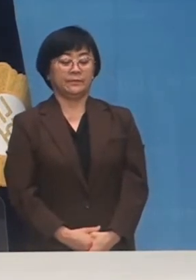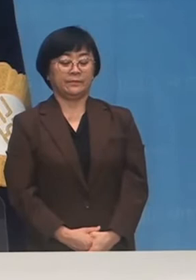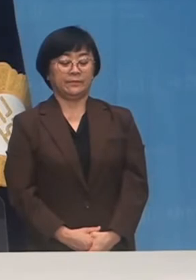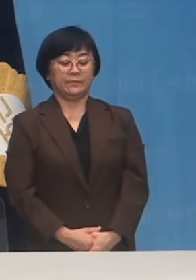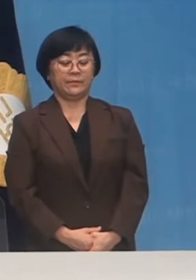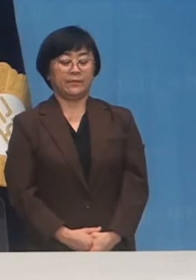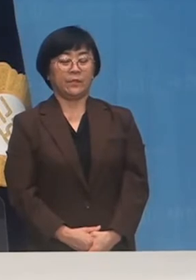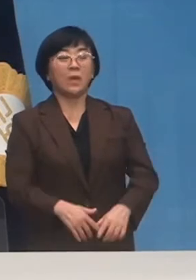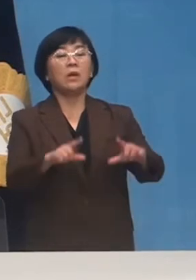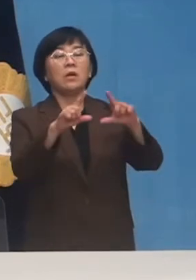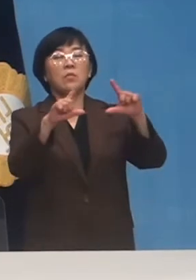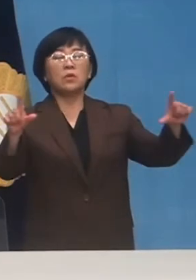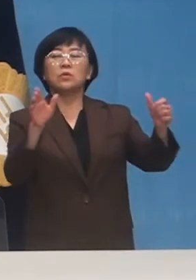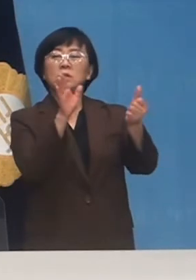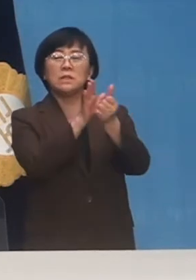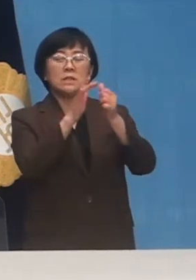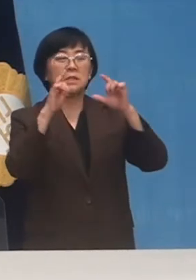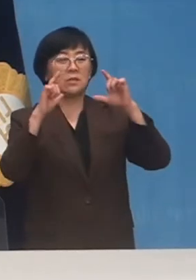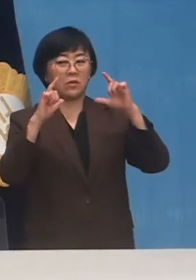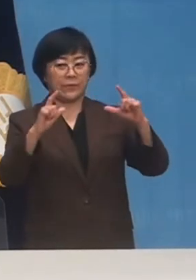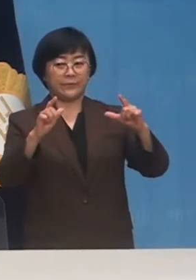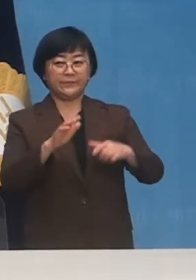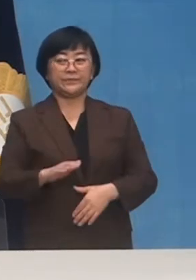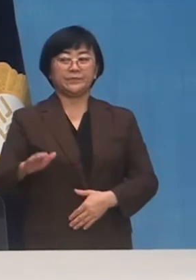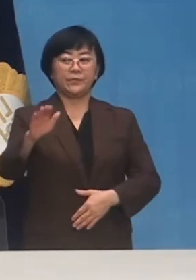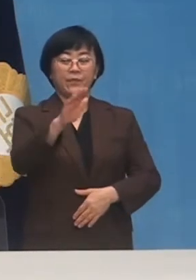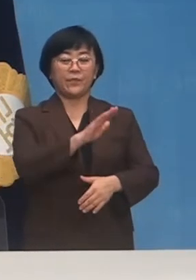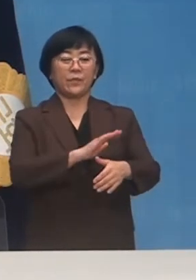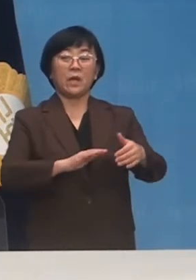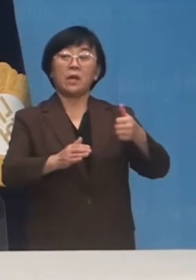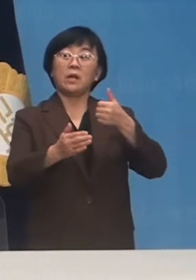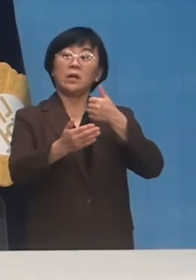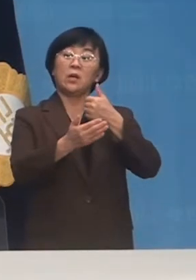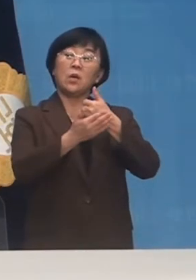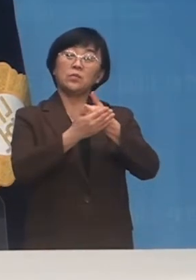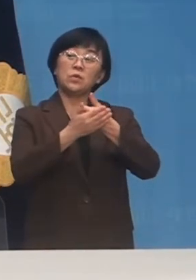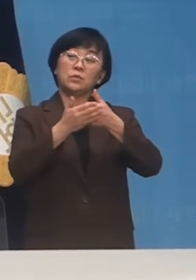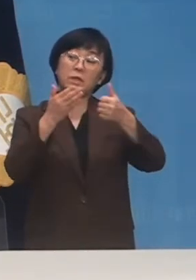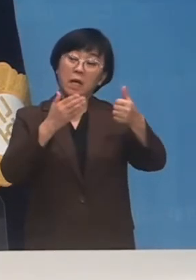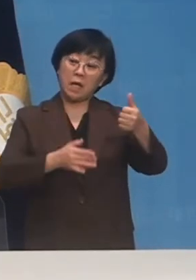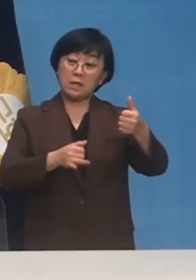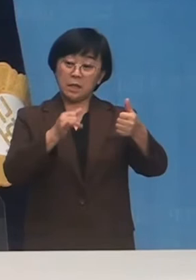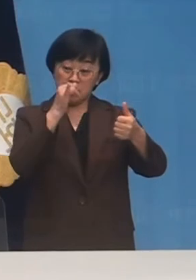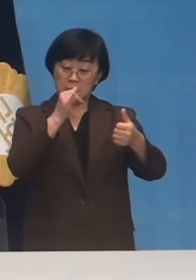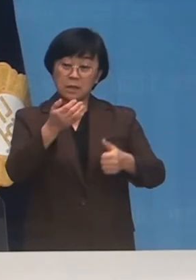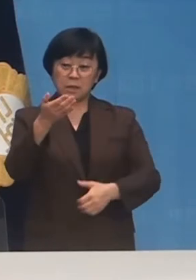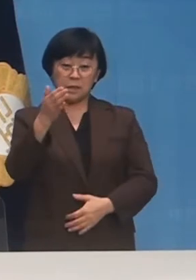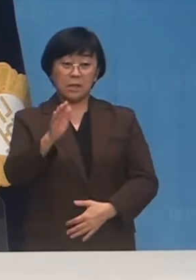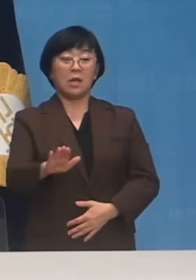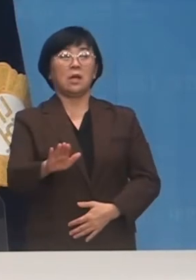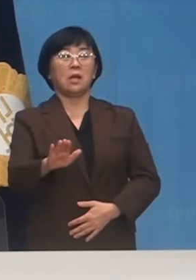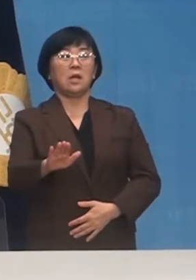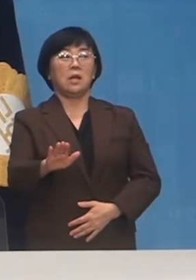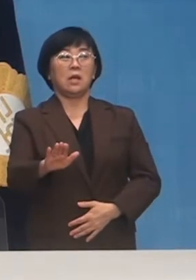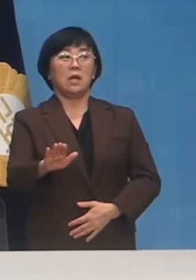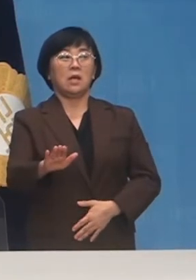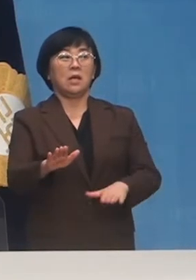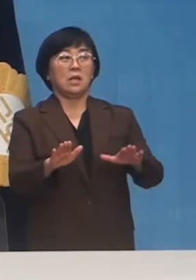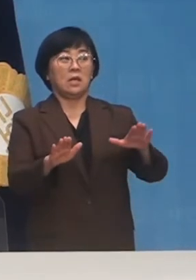보통 지지 선언을 저희들이 협조 요청을 해서 하는 경우가 많은데